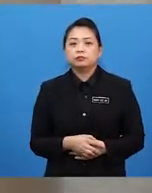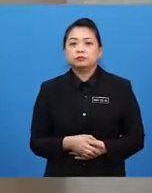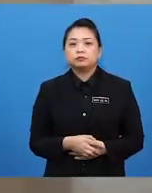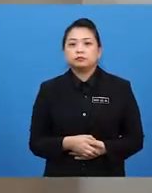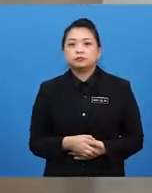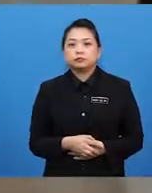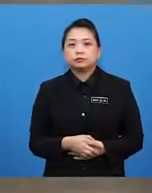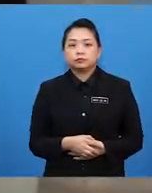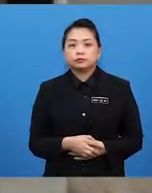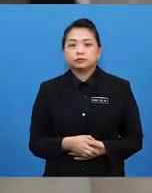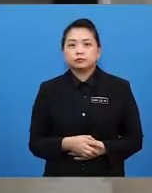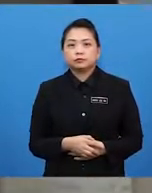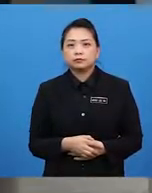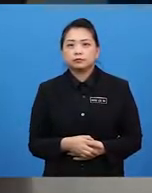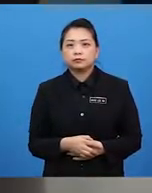hai hai